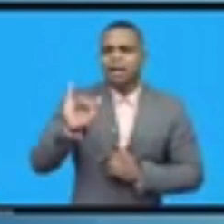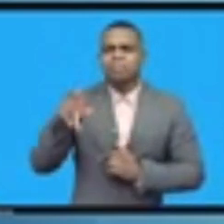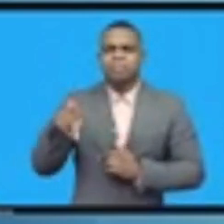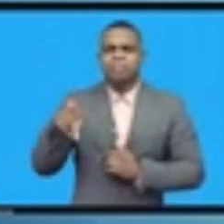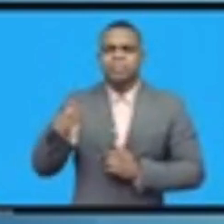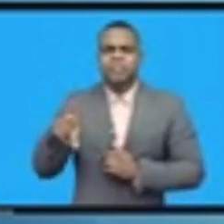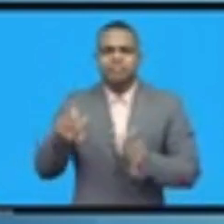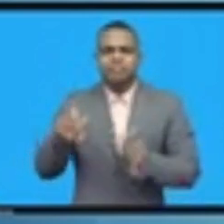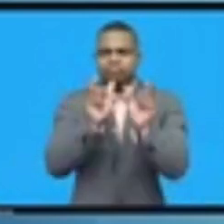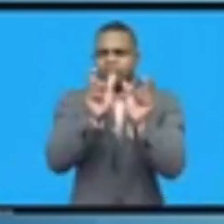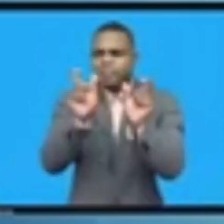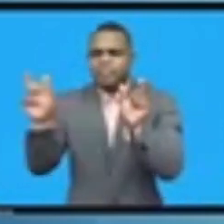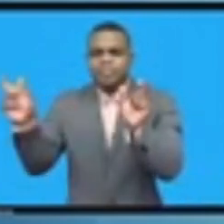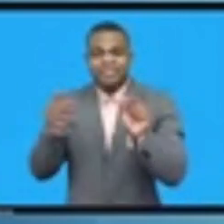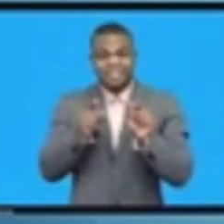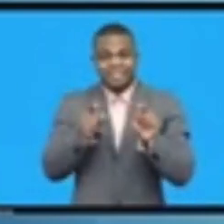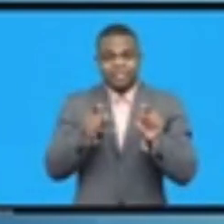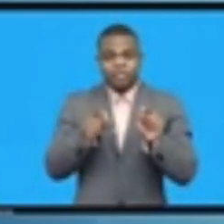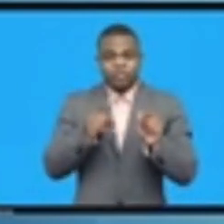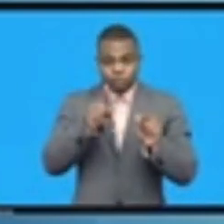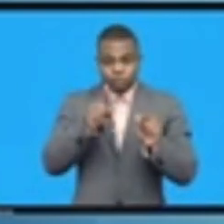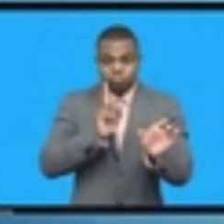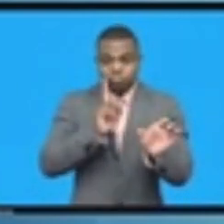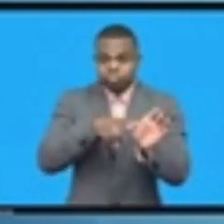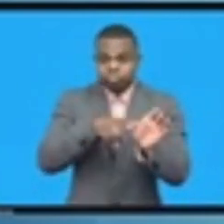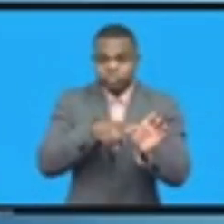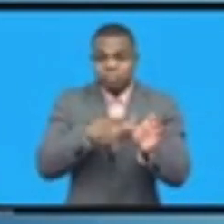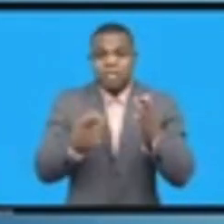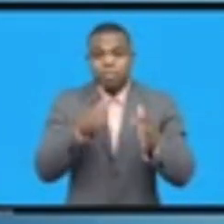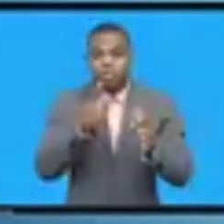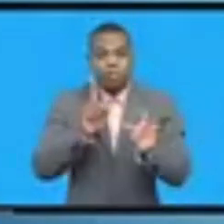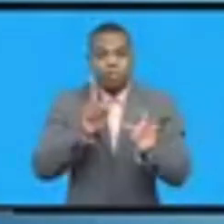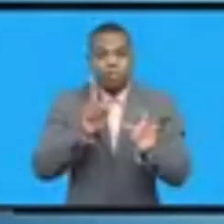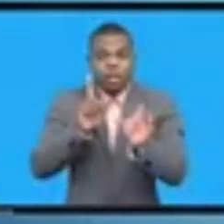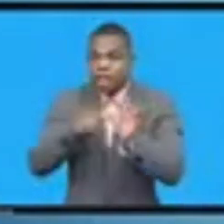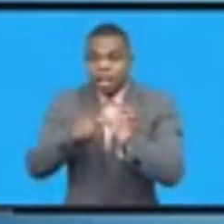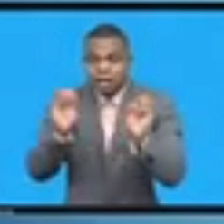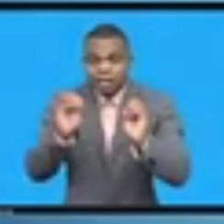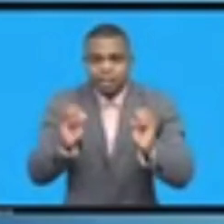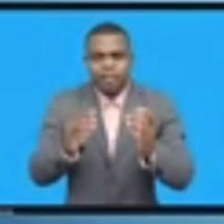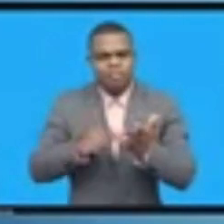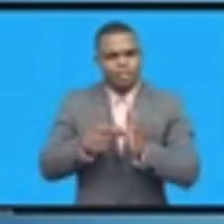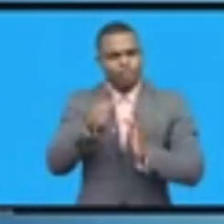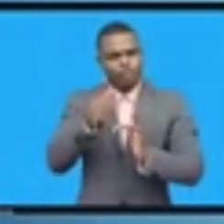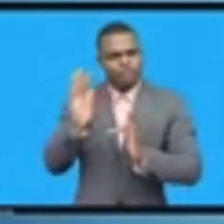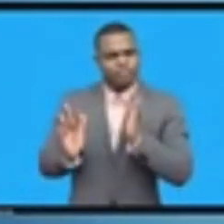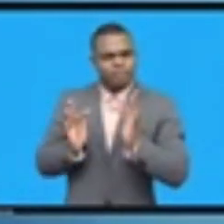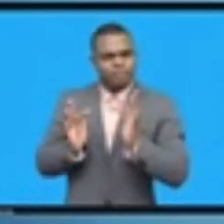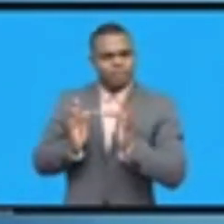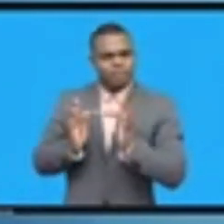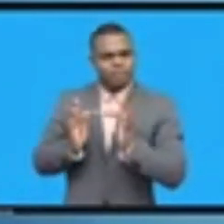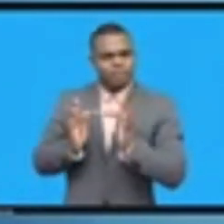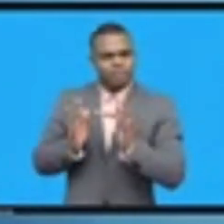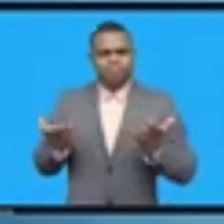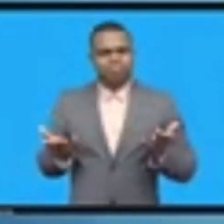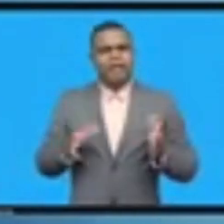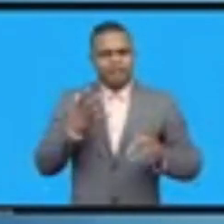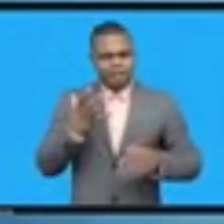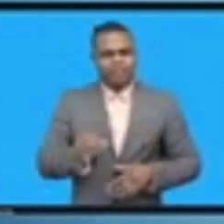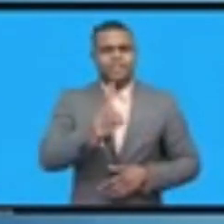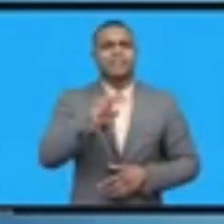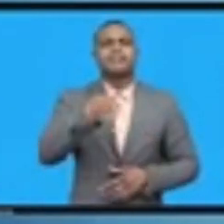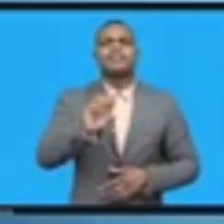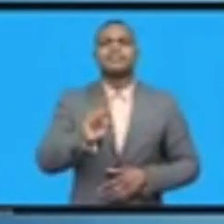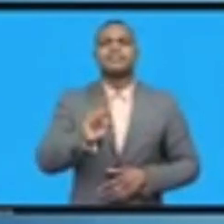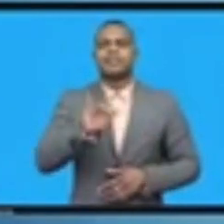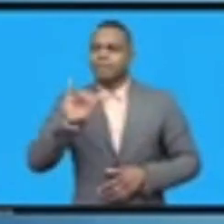互联网是一个信任的系统，这个信任来自于多利益相关方者、多利益相